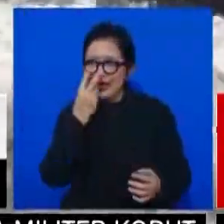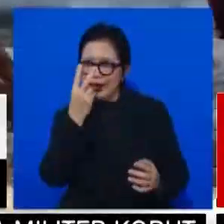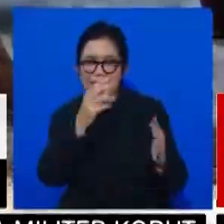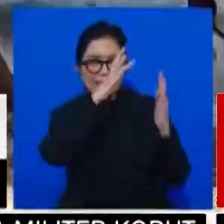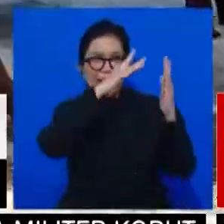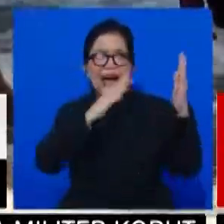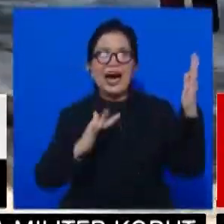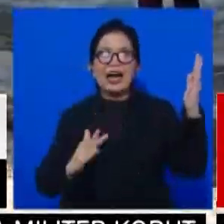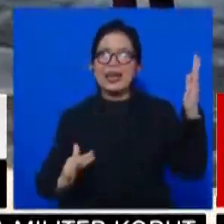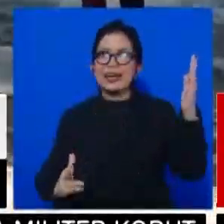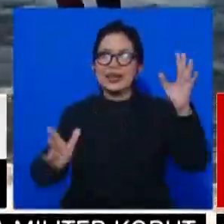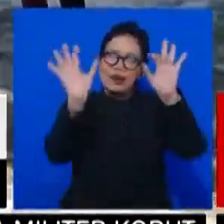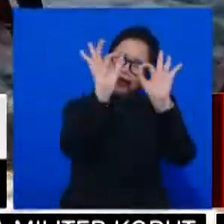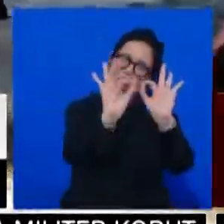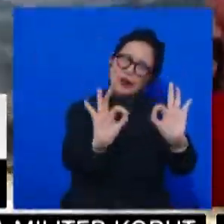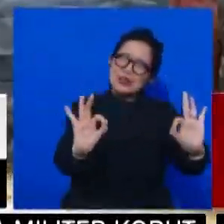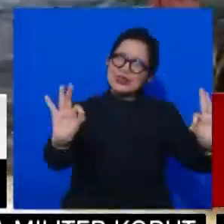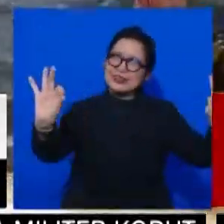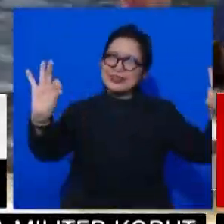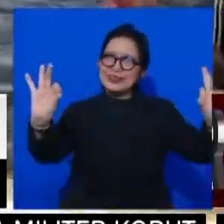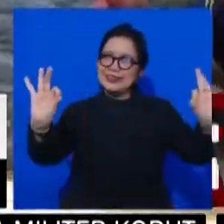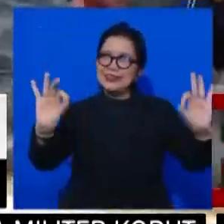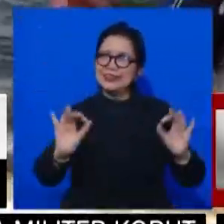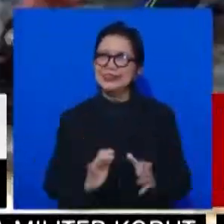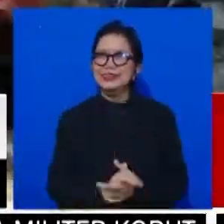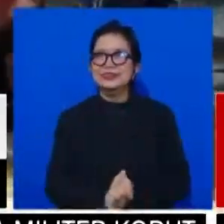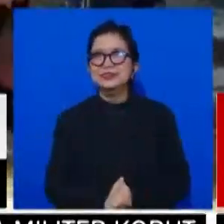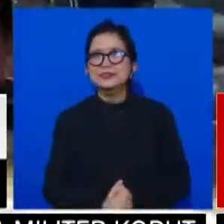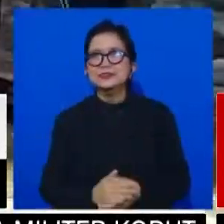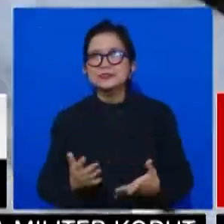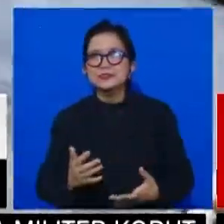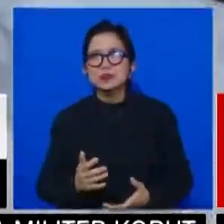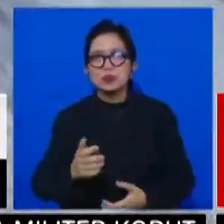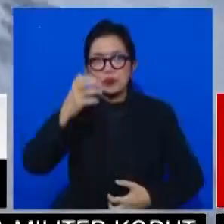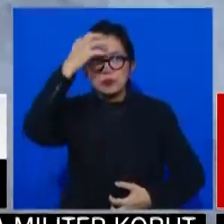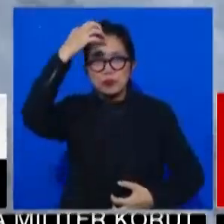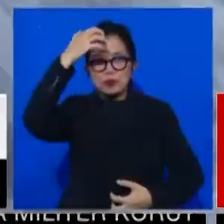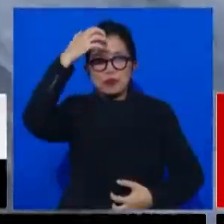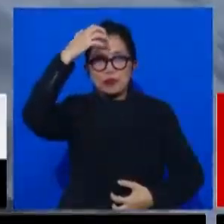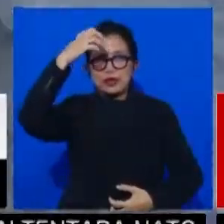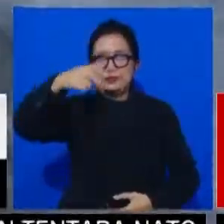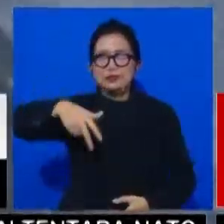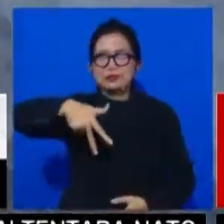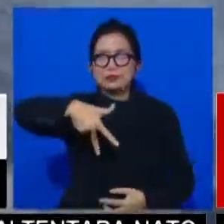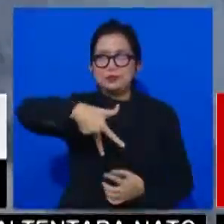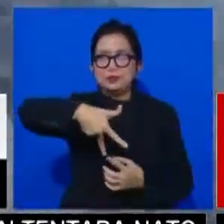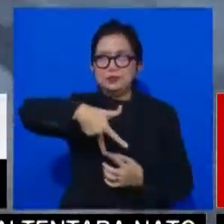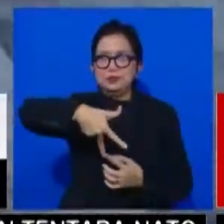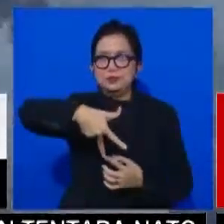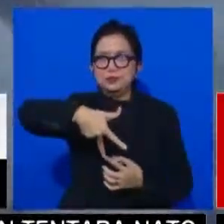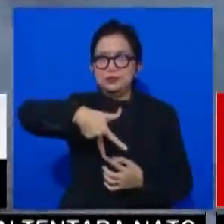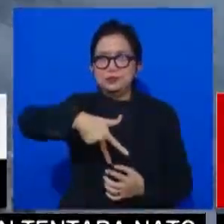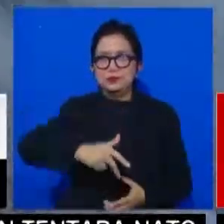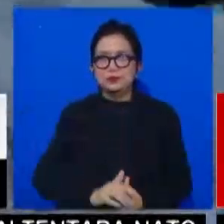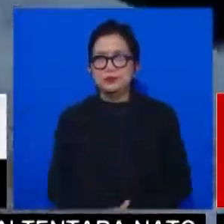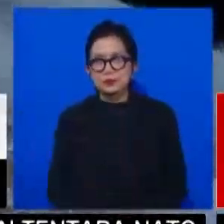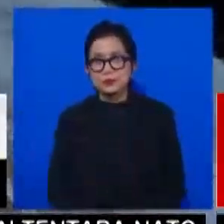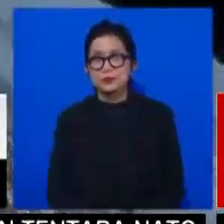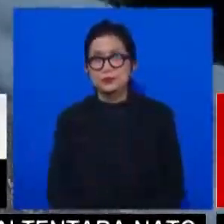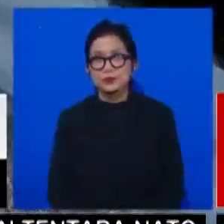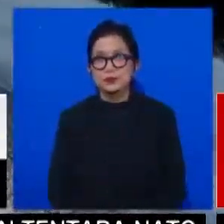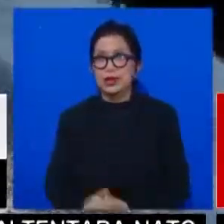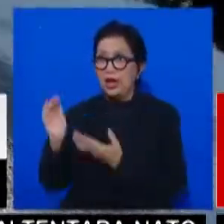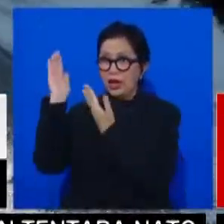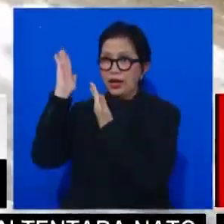kesejukan suasana alam. Lokasinya berada di Dusun Bantimurung, Desa Jenetaesa, Kecamatan Simbang, Kabupaten Maros, Provinsi Sulawesi